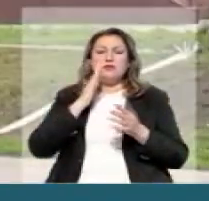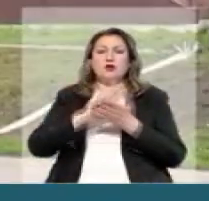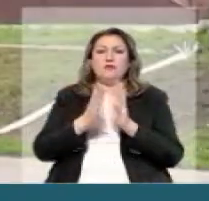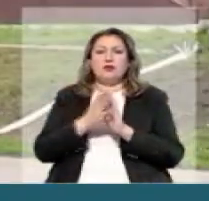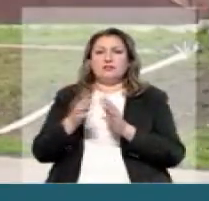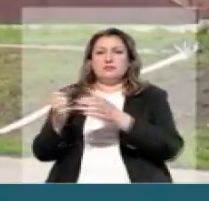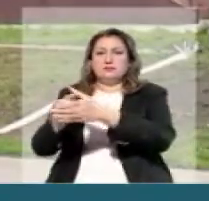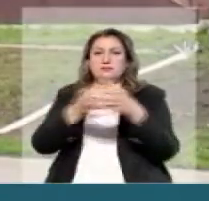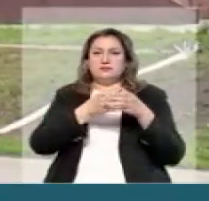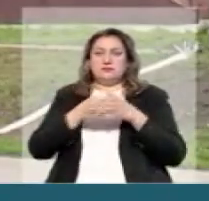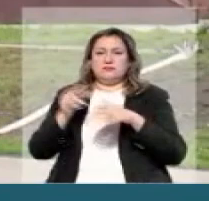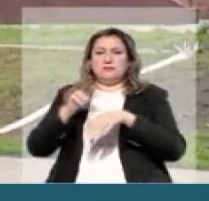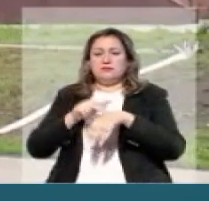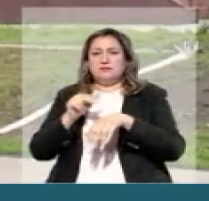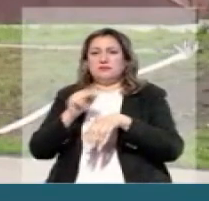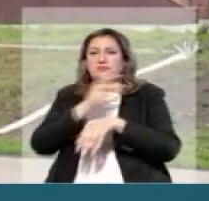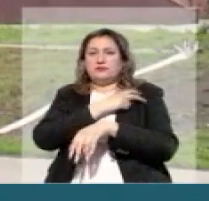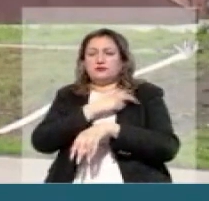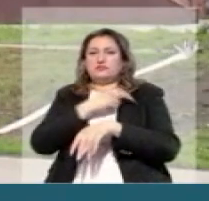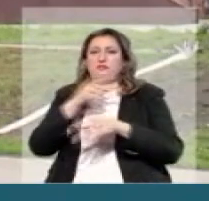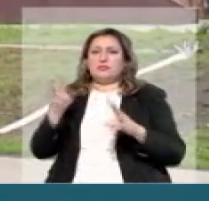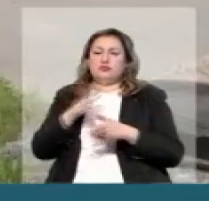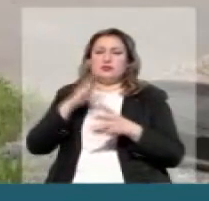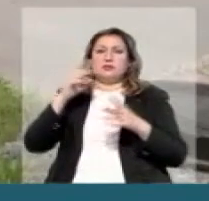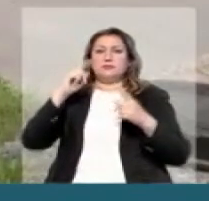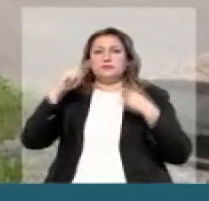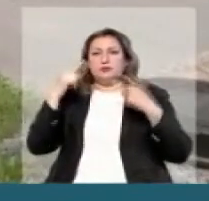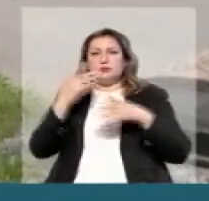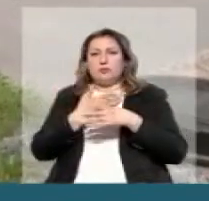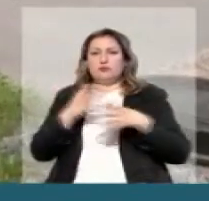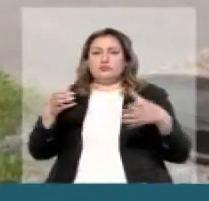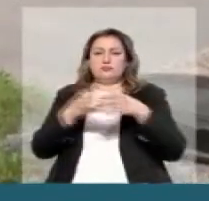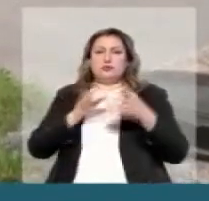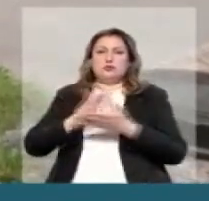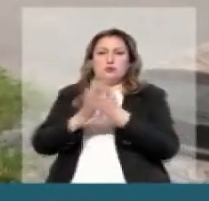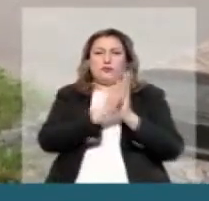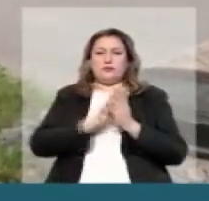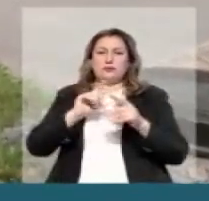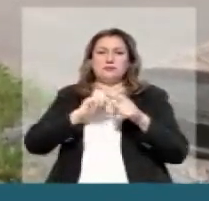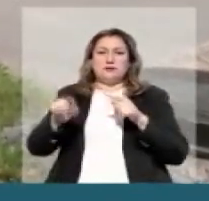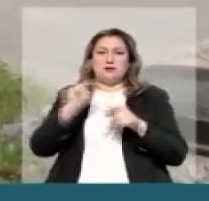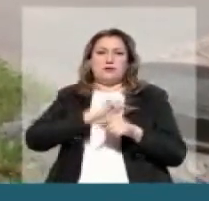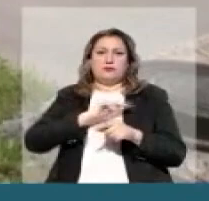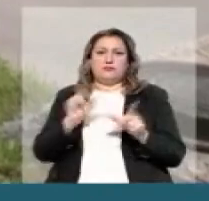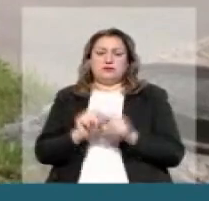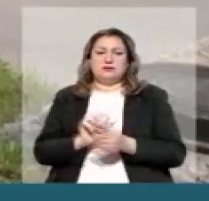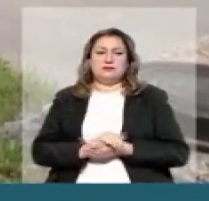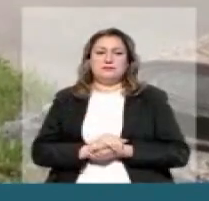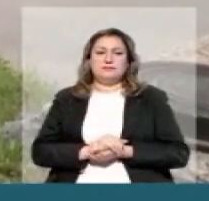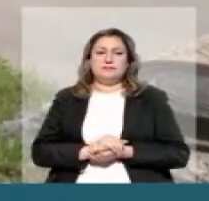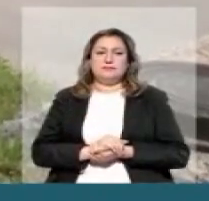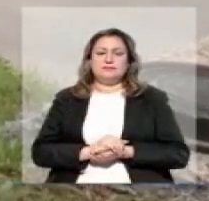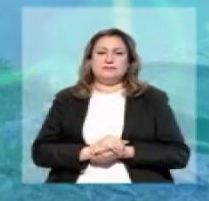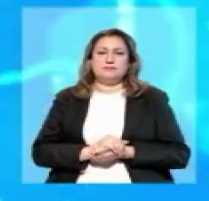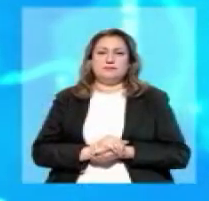қызметкерлерді медициналық, психологиялық тұрғыдан кез келген жағдайға әзір болуға үйрету. Жанар Ержанова, Олжас Сенжігітов, Қостанай телеарнасы.